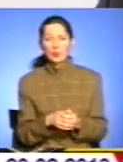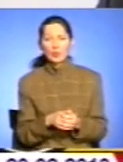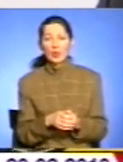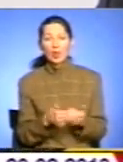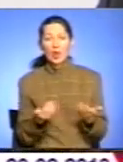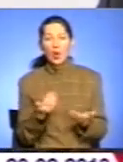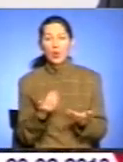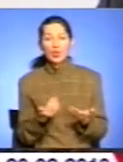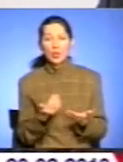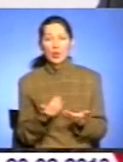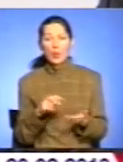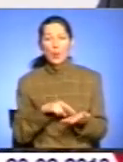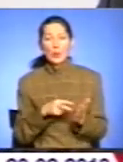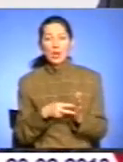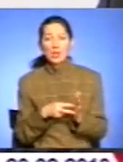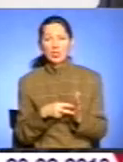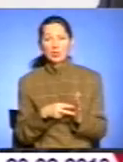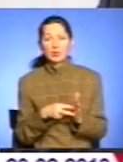Отже, в плані